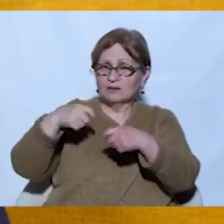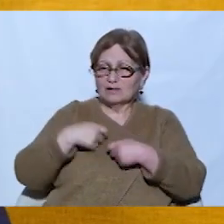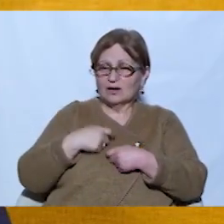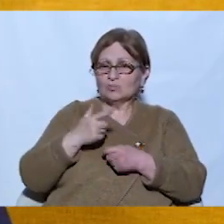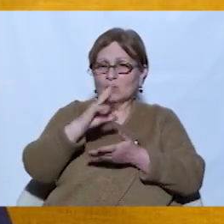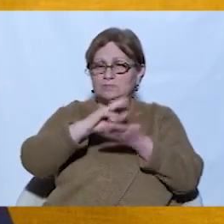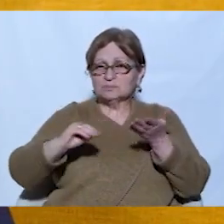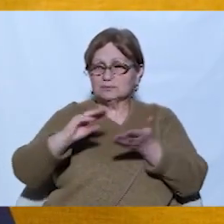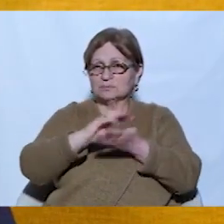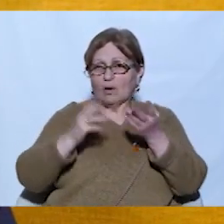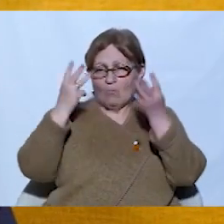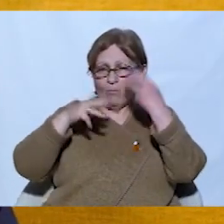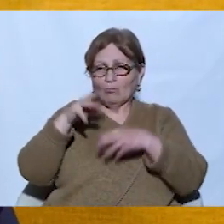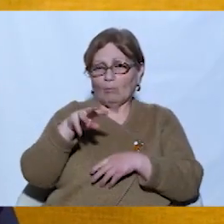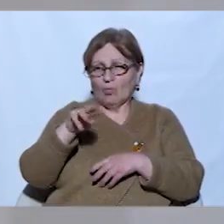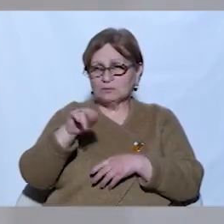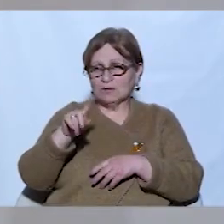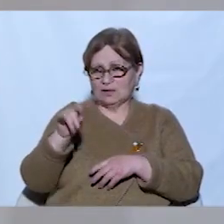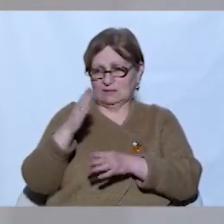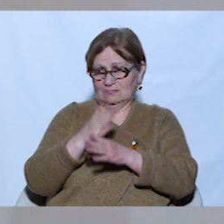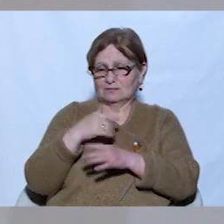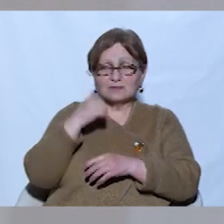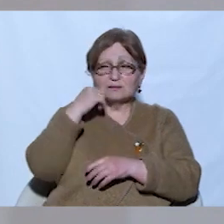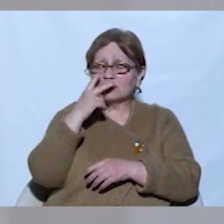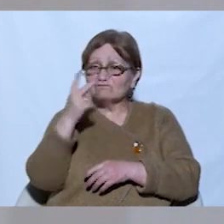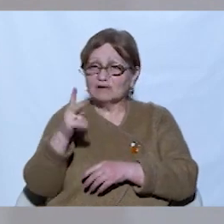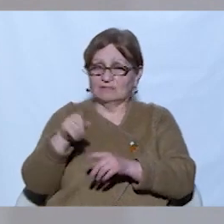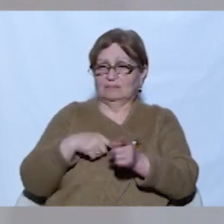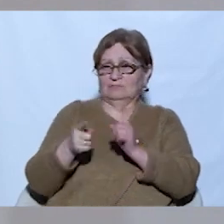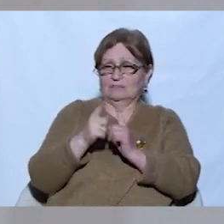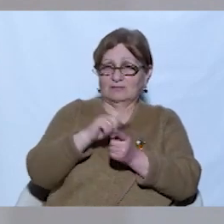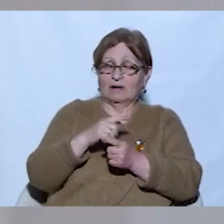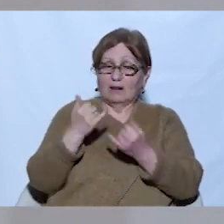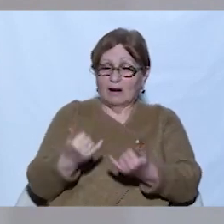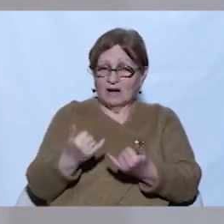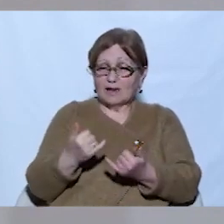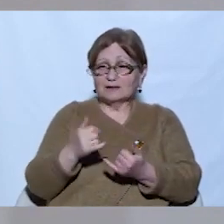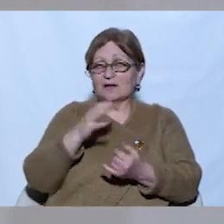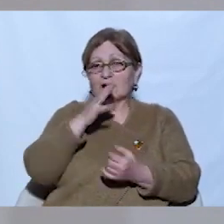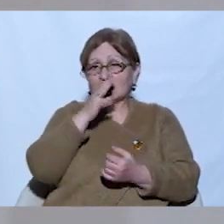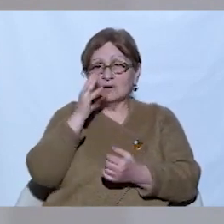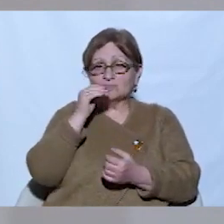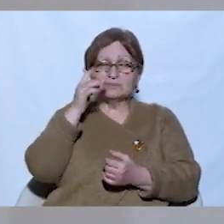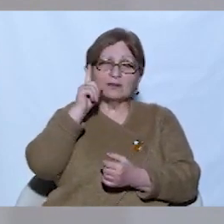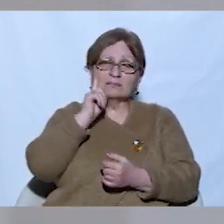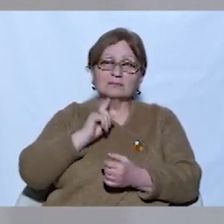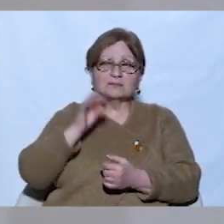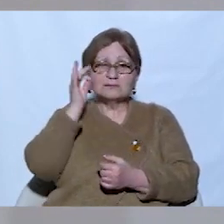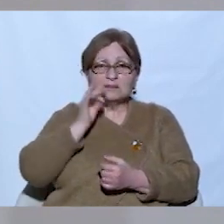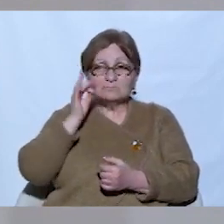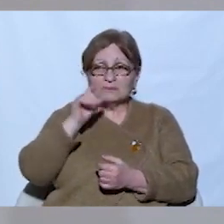ჩვენი მშობლებისაგან მოდელით ვიღებთ სოციალურ უნარებს და შეიძლება განვითარებით და პროფესიის მიხედვით შიგნით შევცვალოთ,